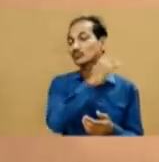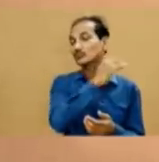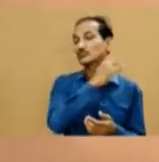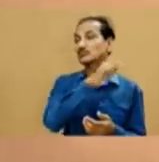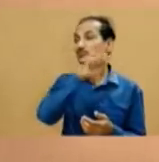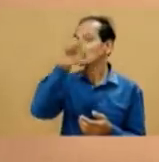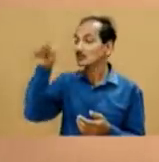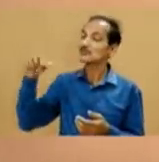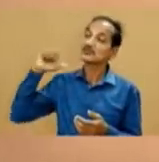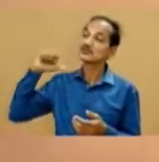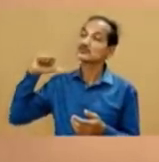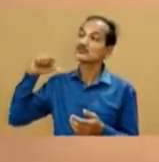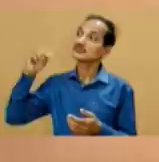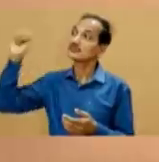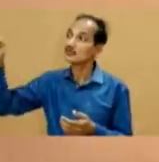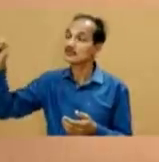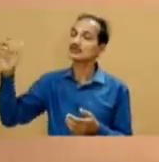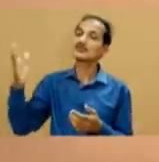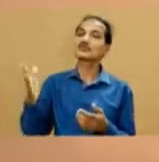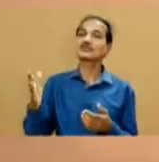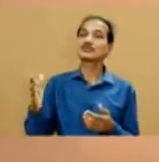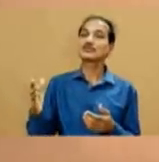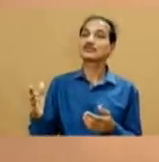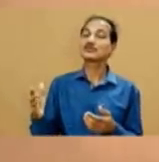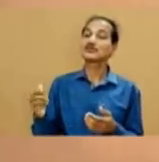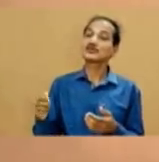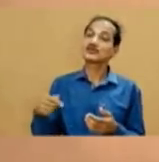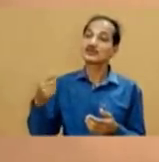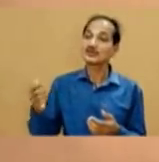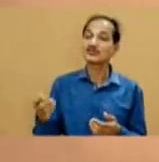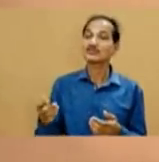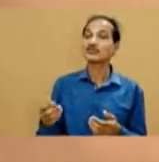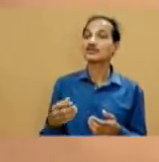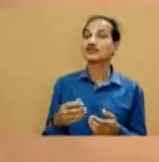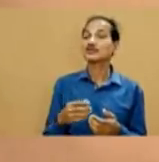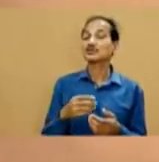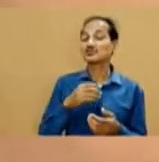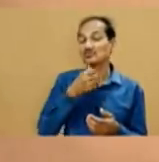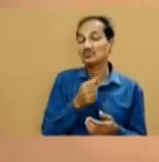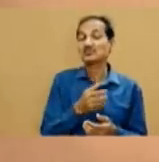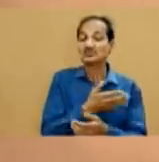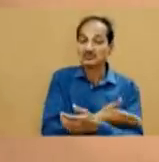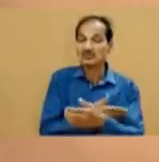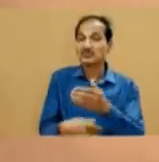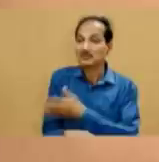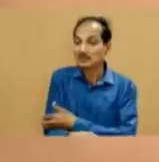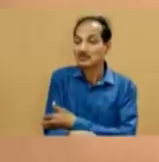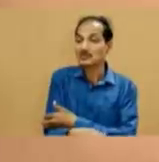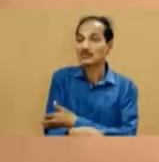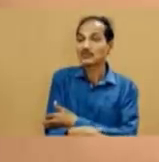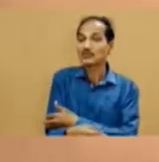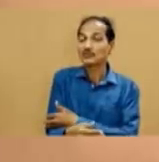ସପ୍ତମ ଜିନିଷଟି ହେଲା, ବୟସ୍କ ଭିନ୍ନକ୍ଷମ ସଦସ୍ୟଙ୍କ ପ୍ରତି ଅଧିକ ଆଦର ଏବଂ ଯତ୍ନ ନିଜ ଆଡ଼ୁ